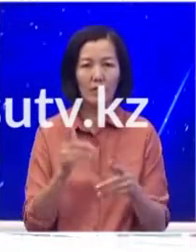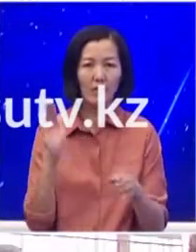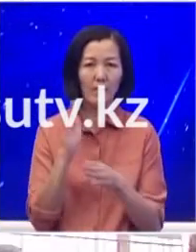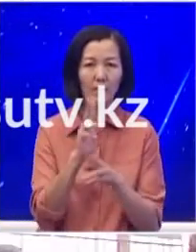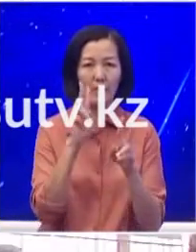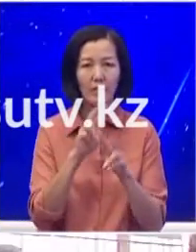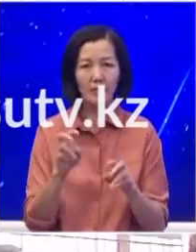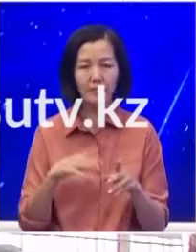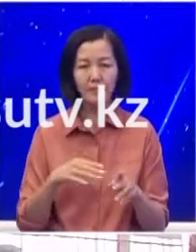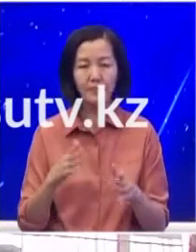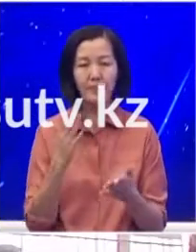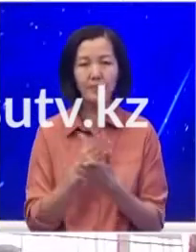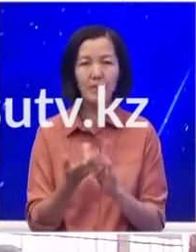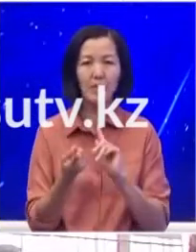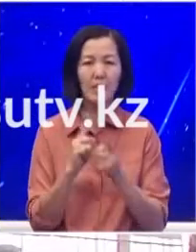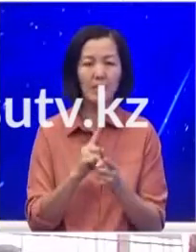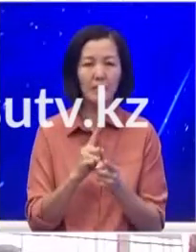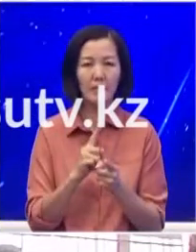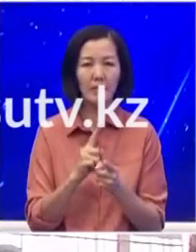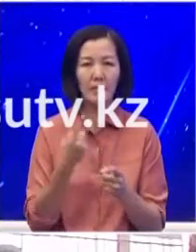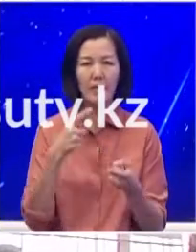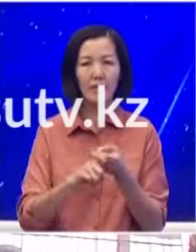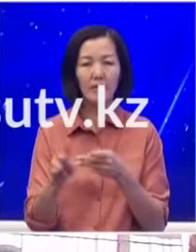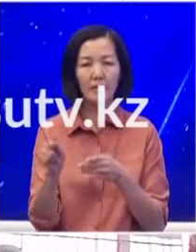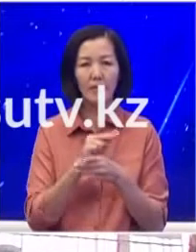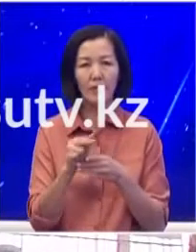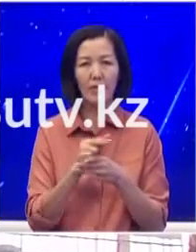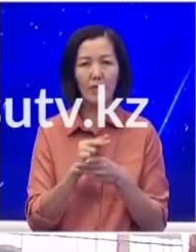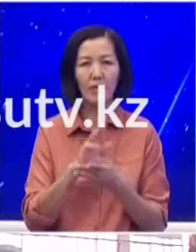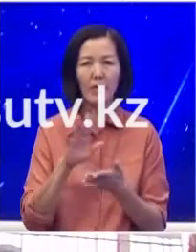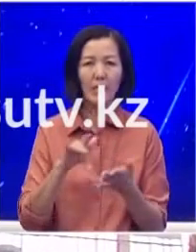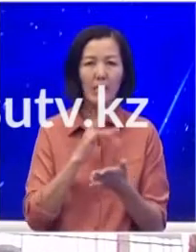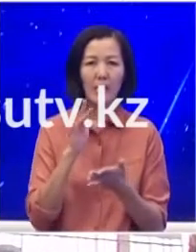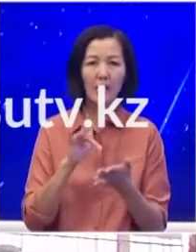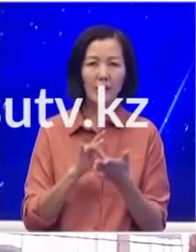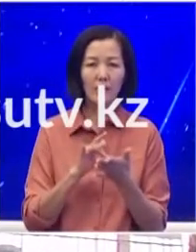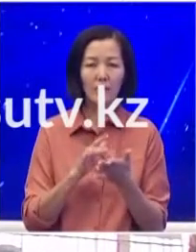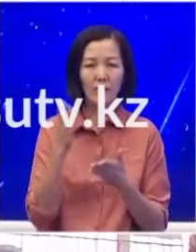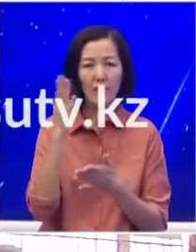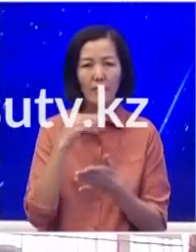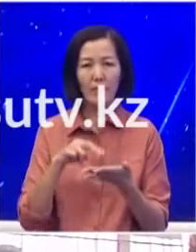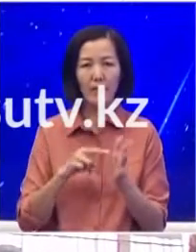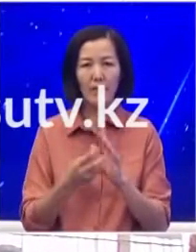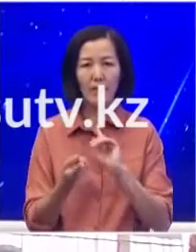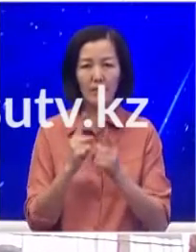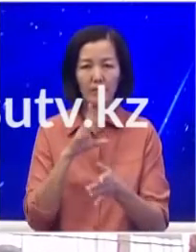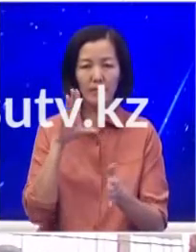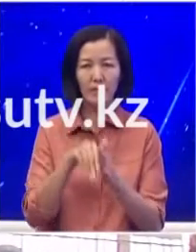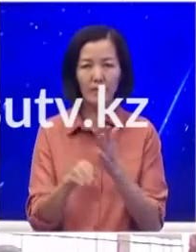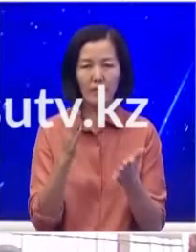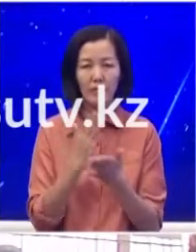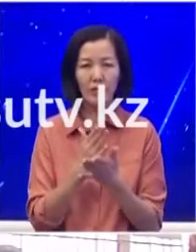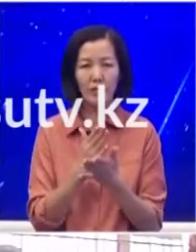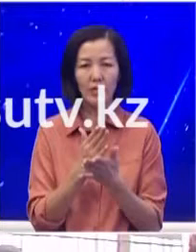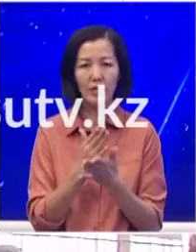поскольку в пригородной зоне изменена трассировка в связи с корректировкой генплана Алматы. Общая протяженность Бакада 66 километров, по